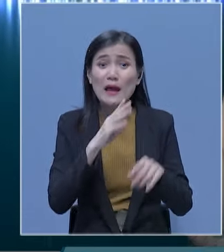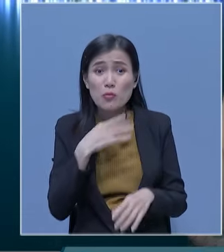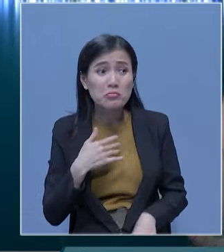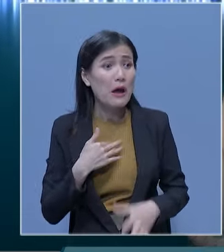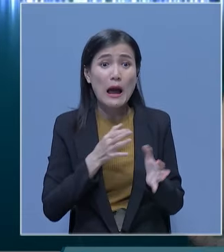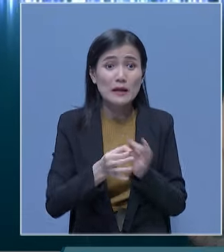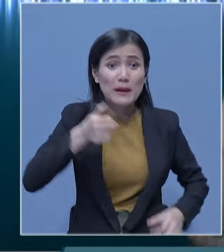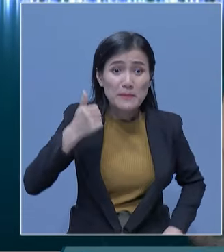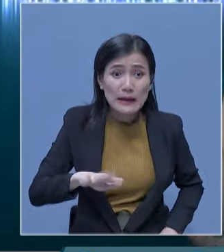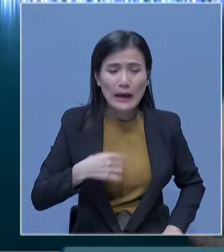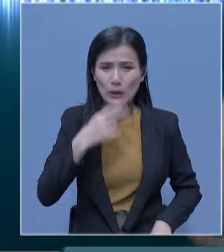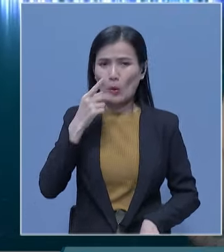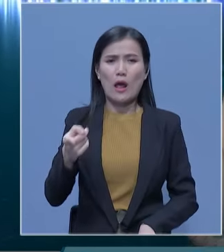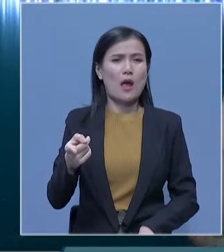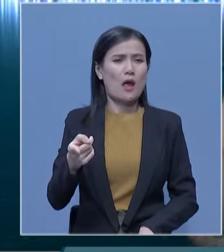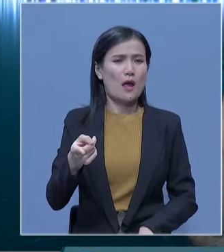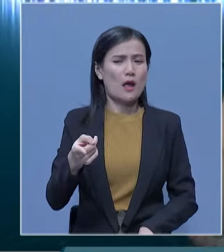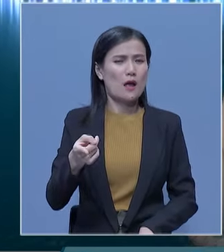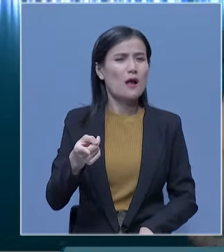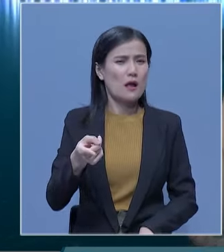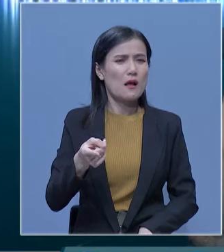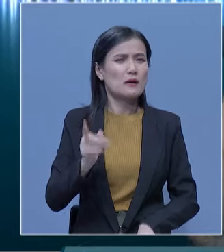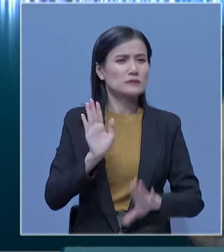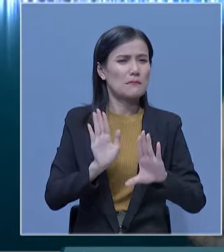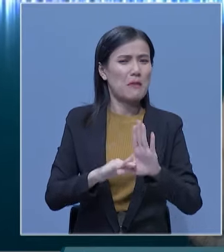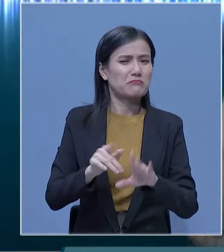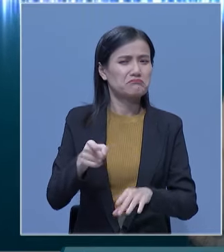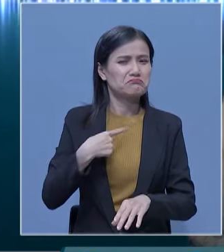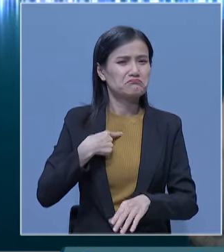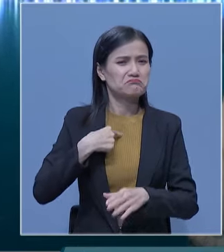ล้วสุ่มเสี่ยงต่อจะเป็นบัญชีม้าเนี่ยคุณอาจจะต้องมานั่งกลับข้อมูลให้ตรงแ